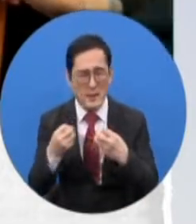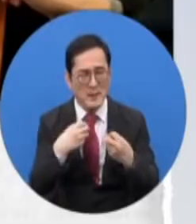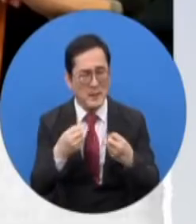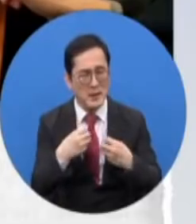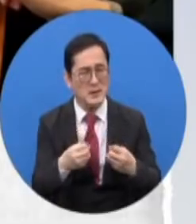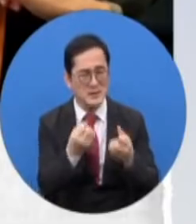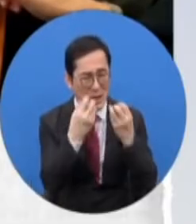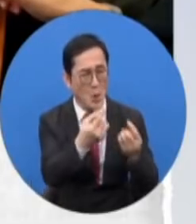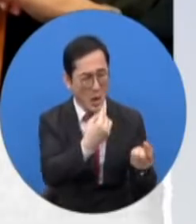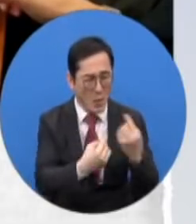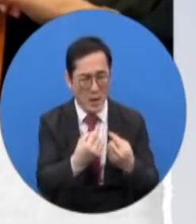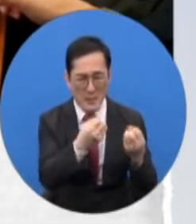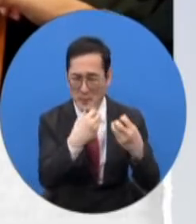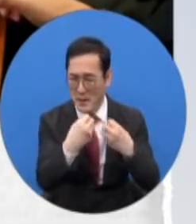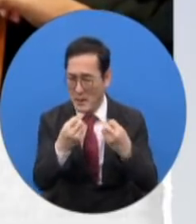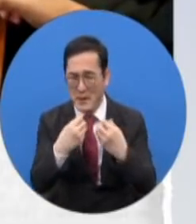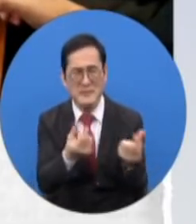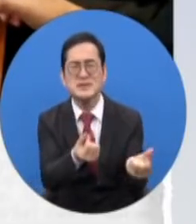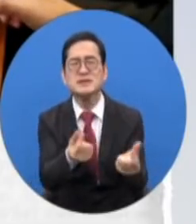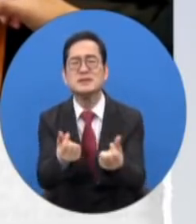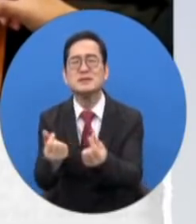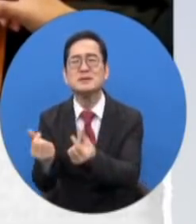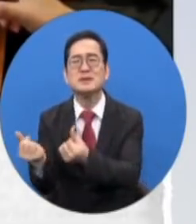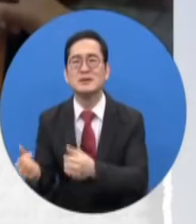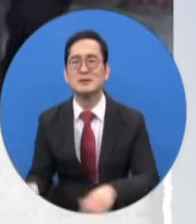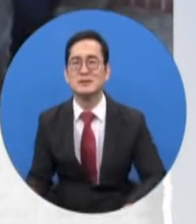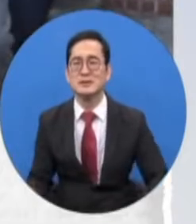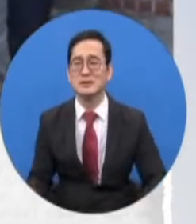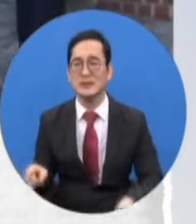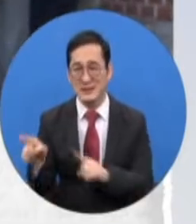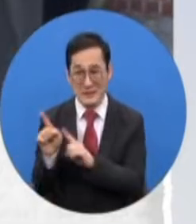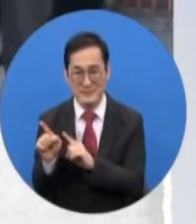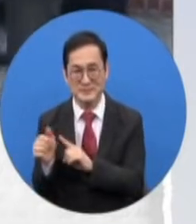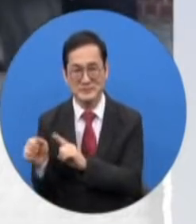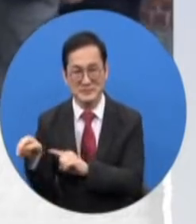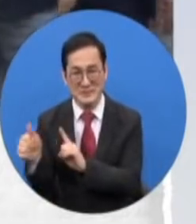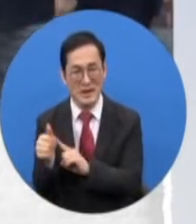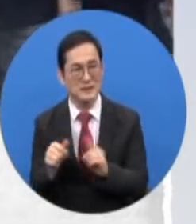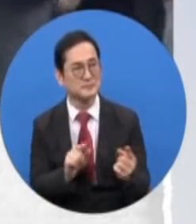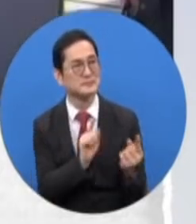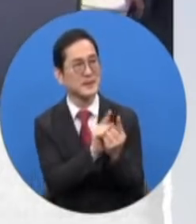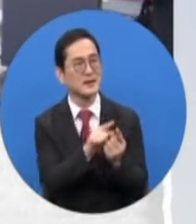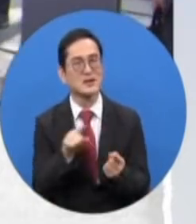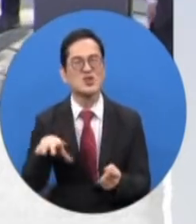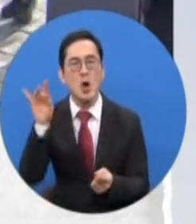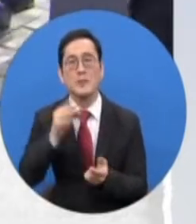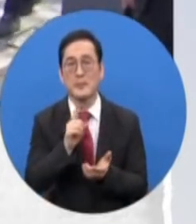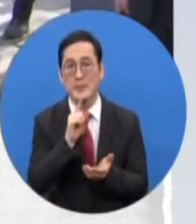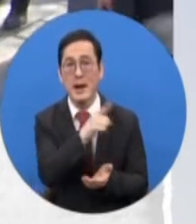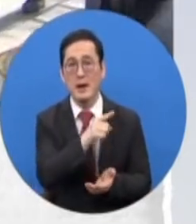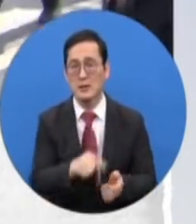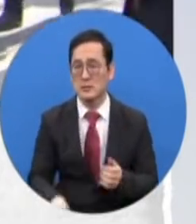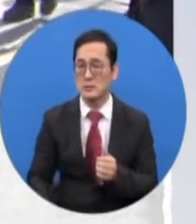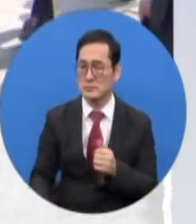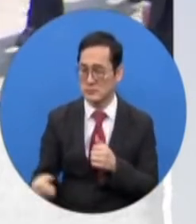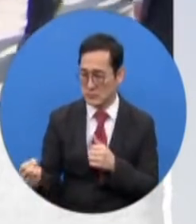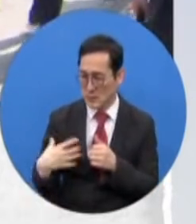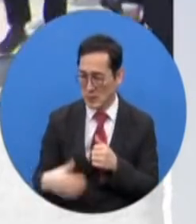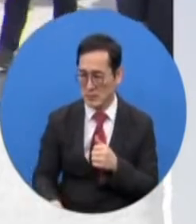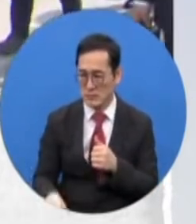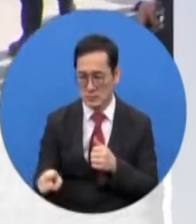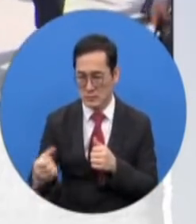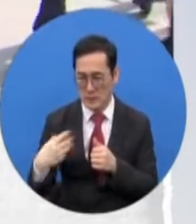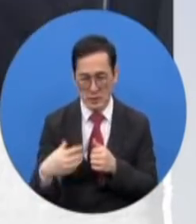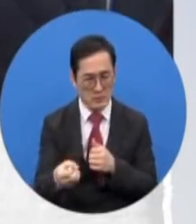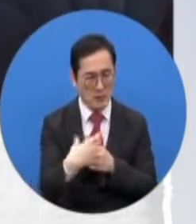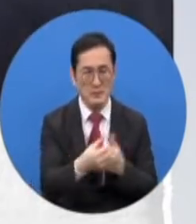그러면 이분은 마음을 먹고 일생 한번 대통령을 만나 뵈러 가는 거지만 예. 대통령은 어제 점심 때 들었던